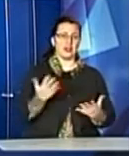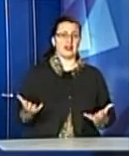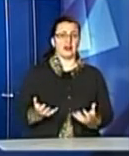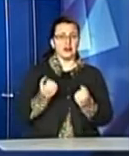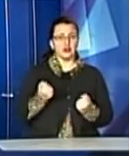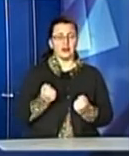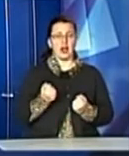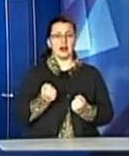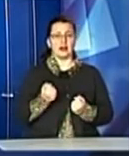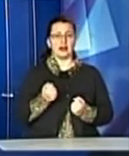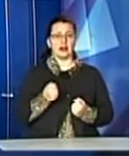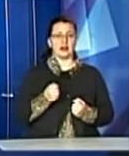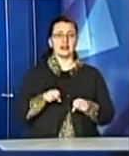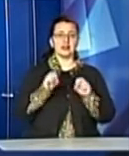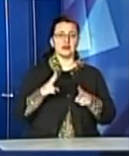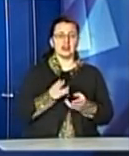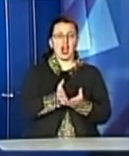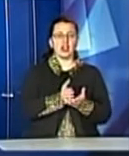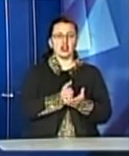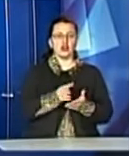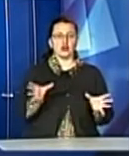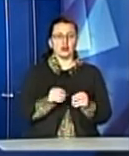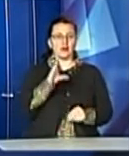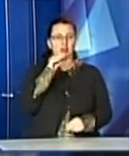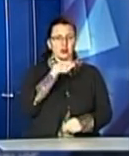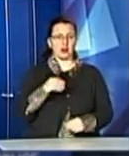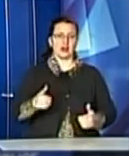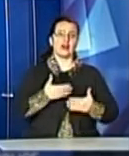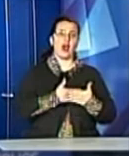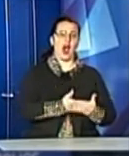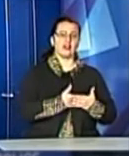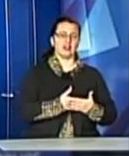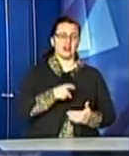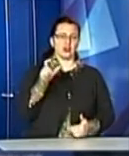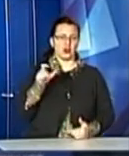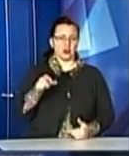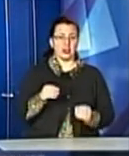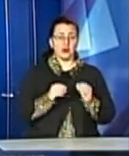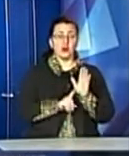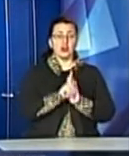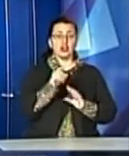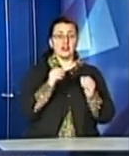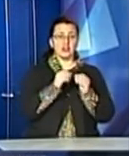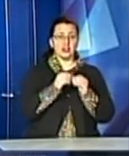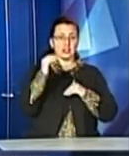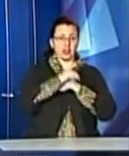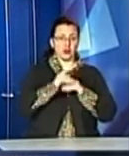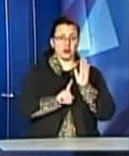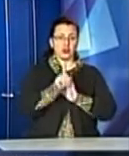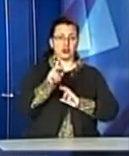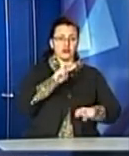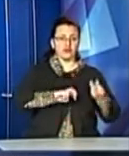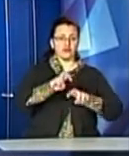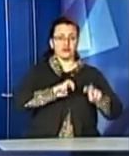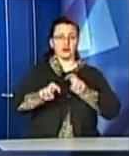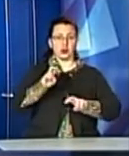рятувальників, кінологічної служби, а також громадських активістів. З 10-ї години вечора пошукові групи почали відпрацювання місцевості.